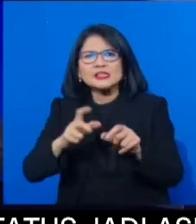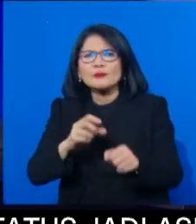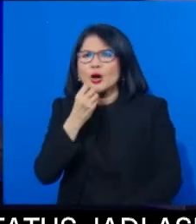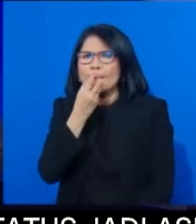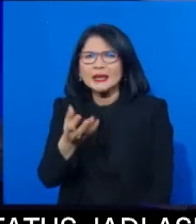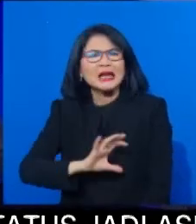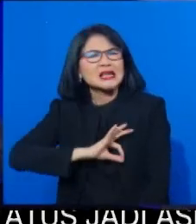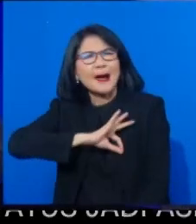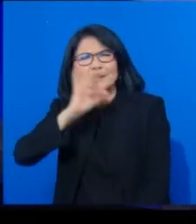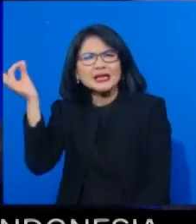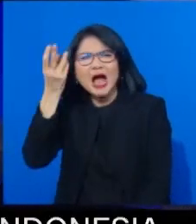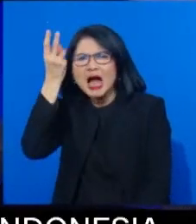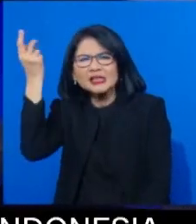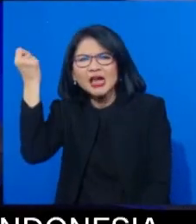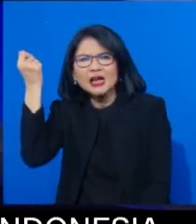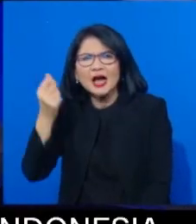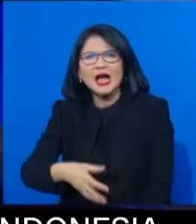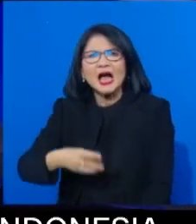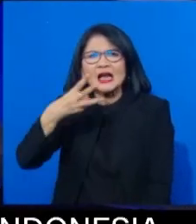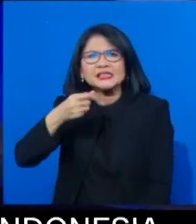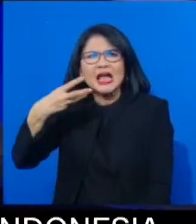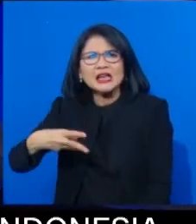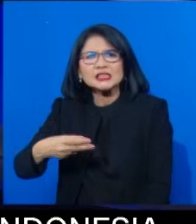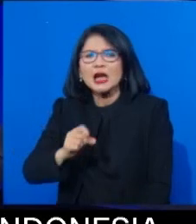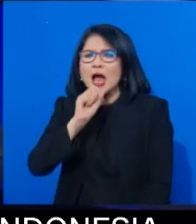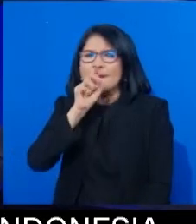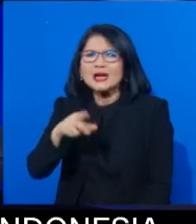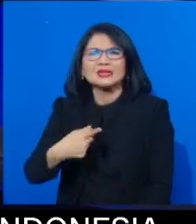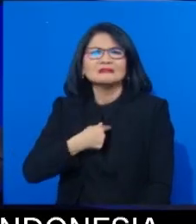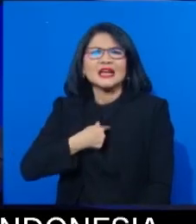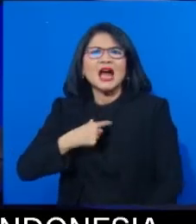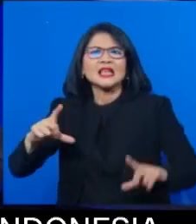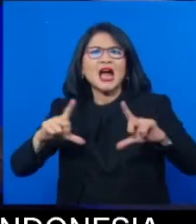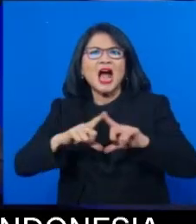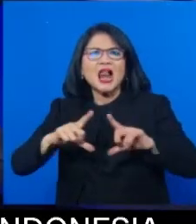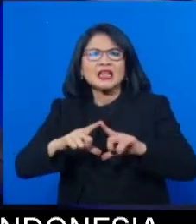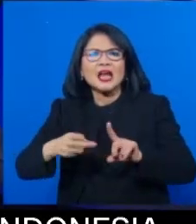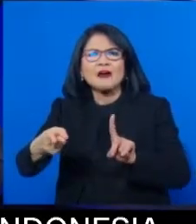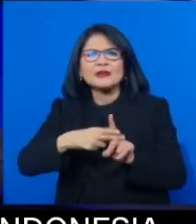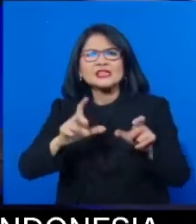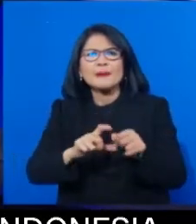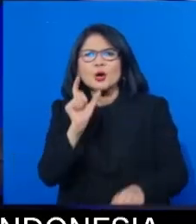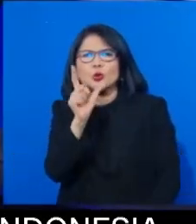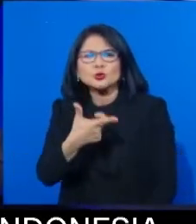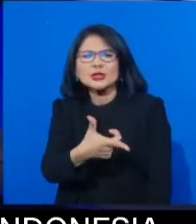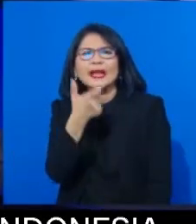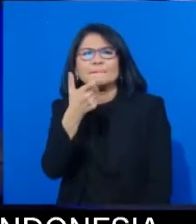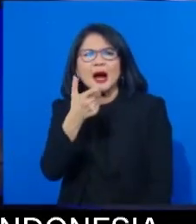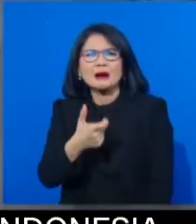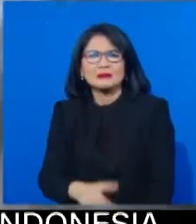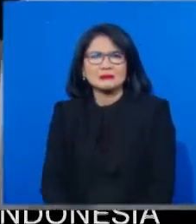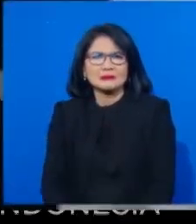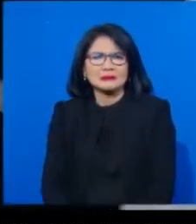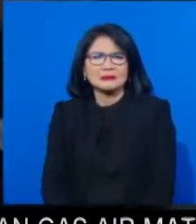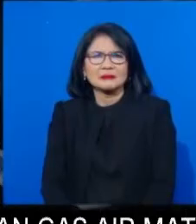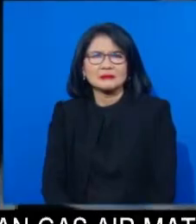pembunuhan. Sementara Richard Eliezer berdalih dirinya hanyalah alat Verdi Sambo saat menembak Yosua.